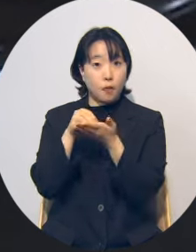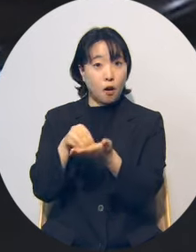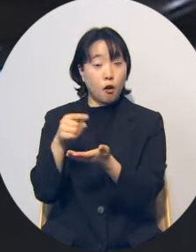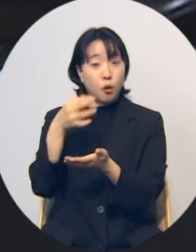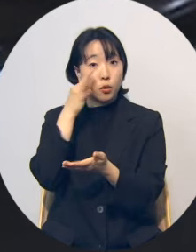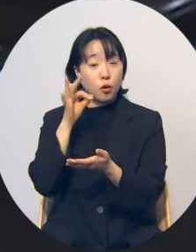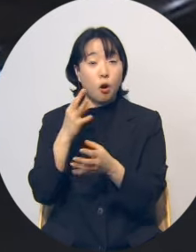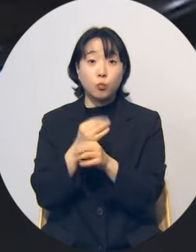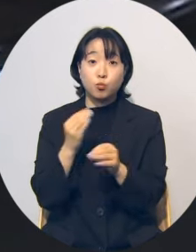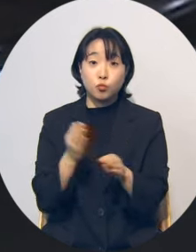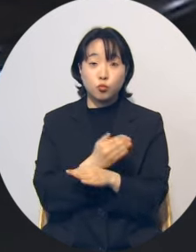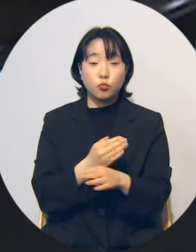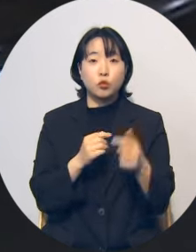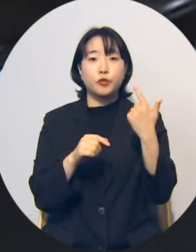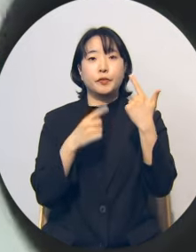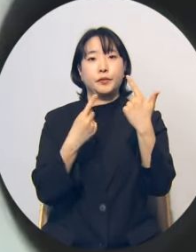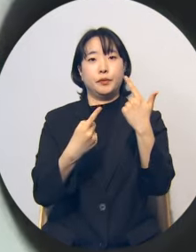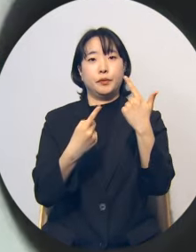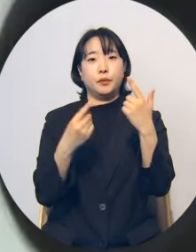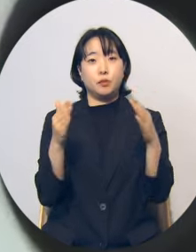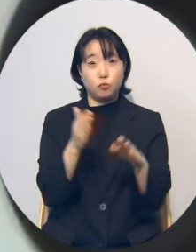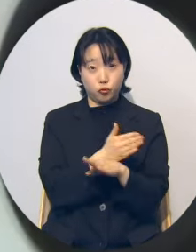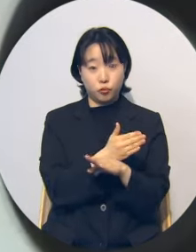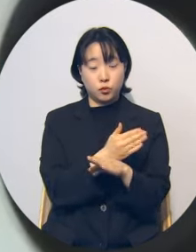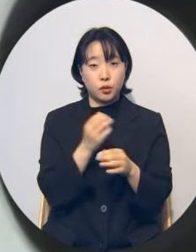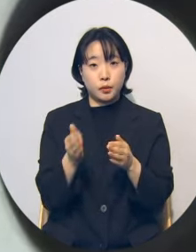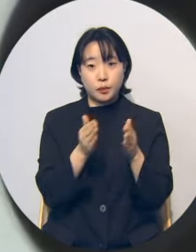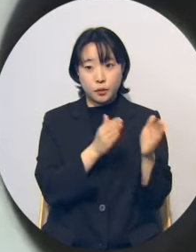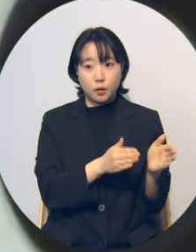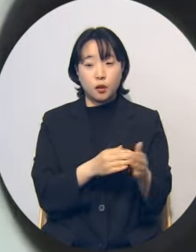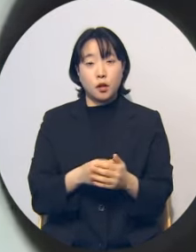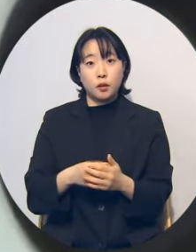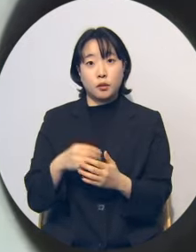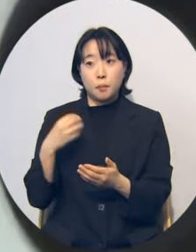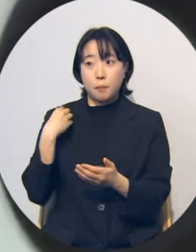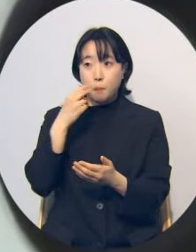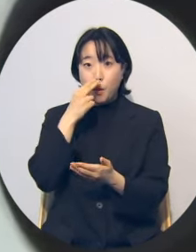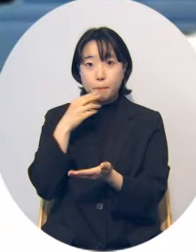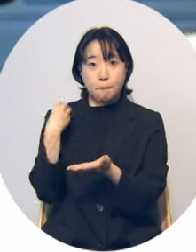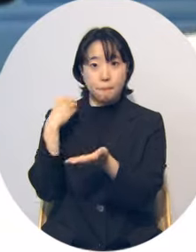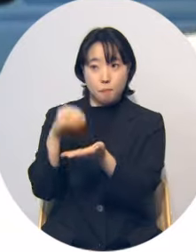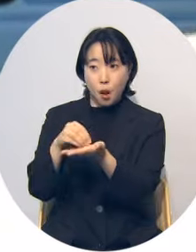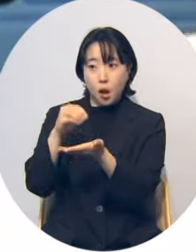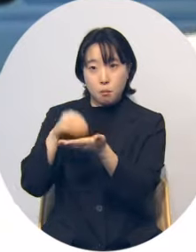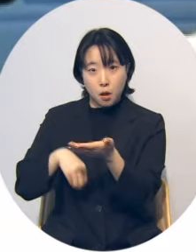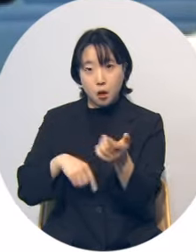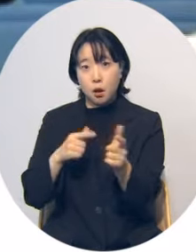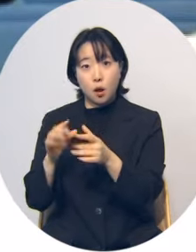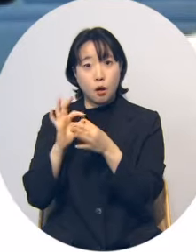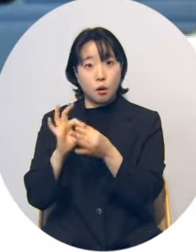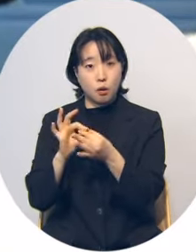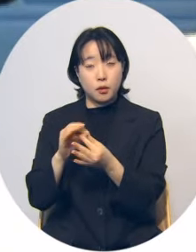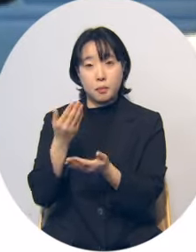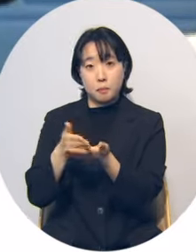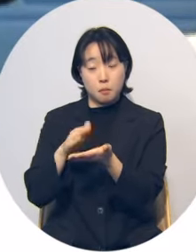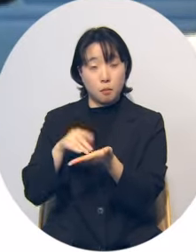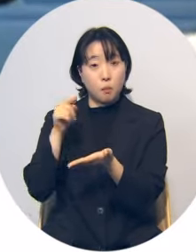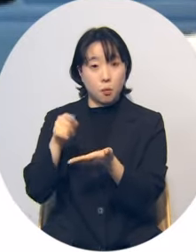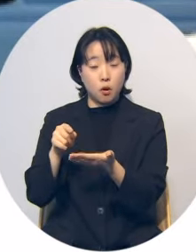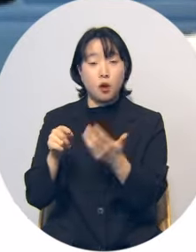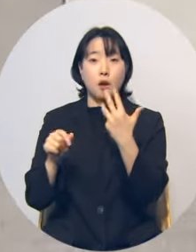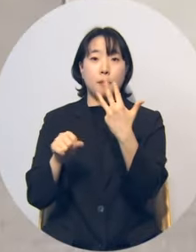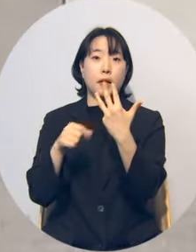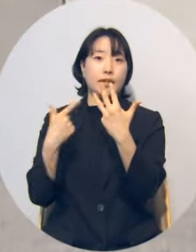오는 6월 1일 책임 개시 계약부터 적용되며 경력 단절자에 대한 할인 할증 등급 적용 기준 개선안은